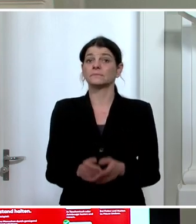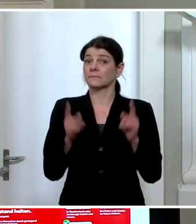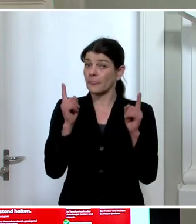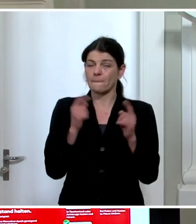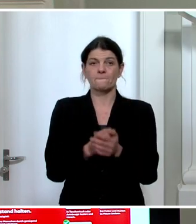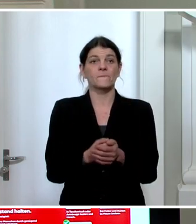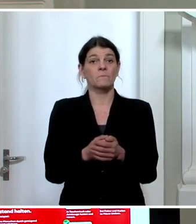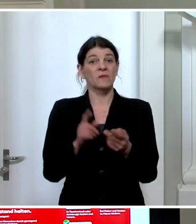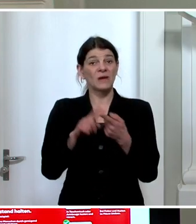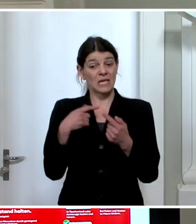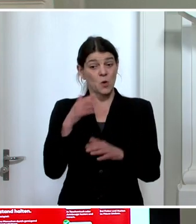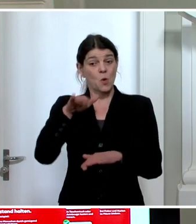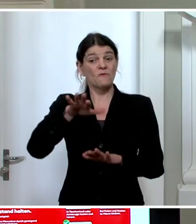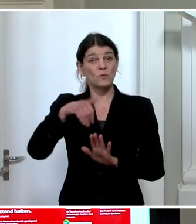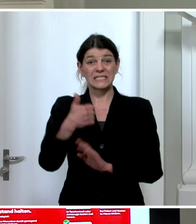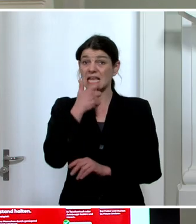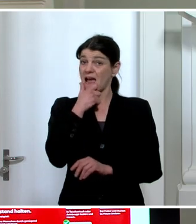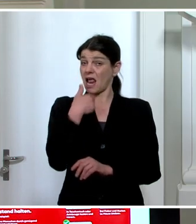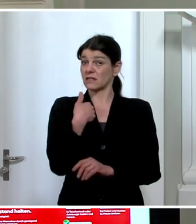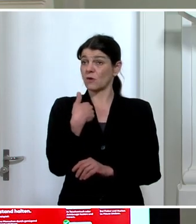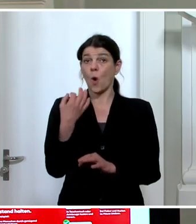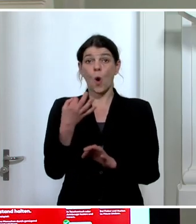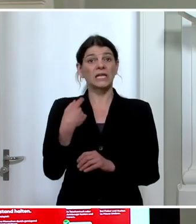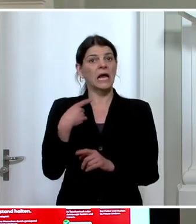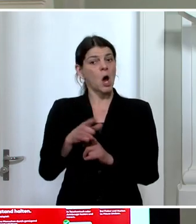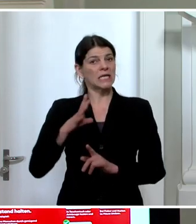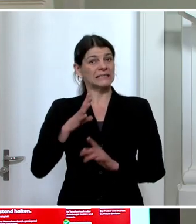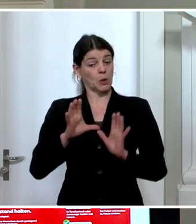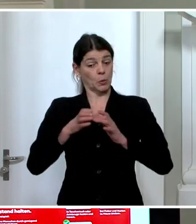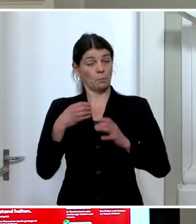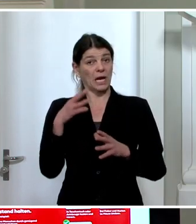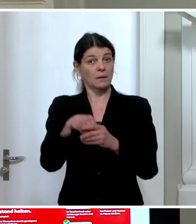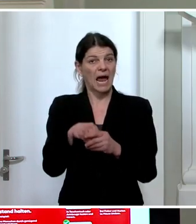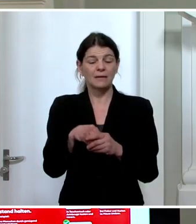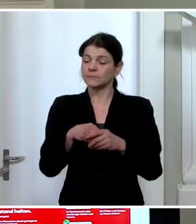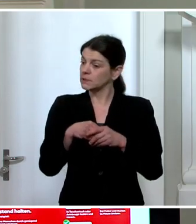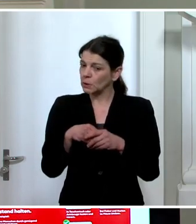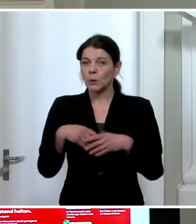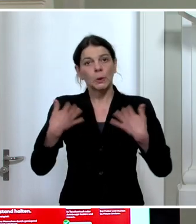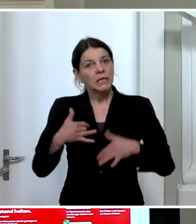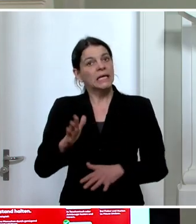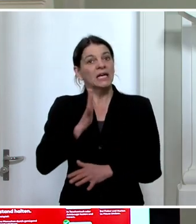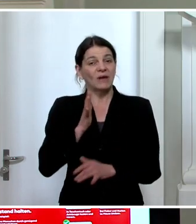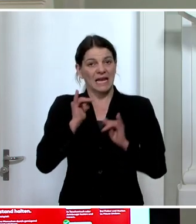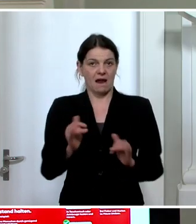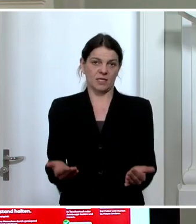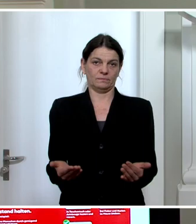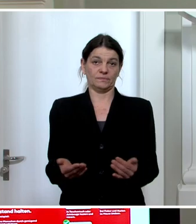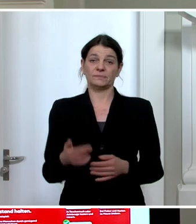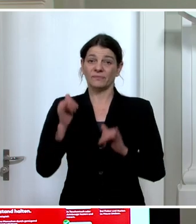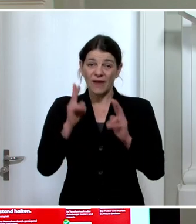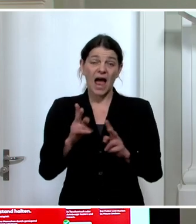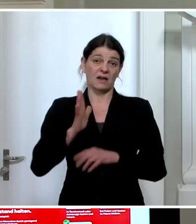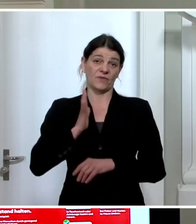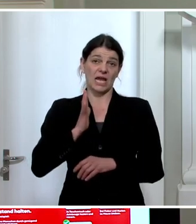ist, wenn man über 65 ist oder einer Risikogruppe angehört, einfach gefährlich. Es ist